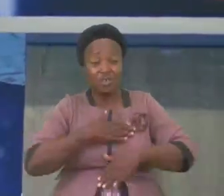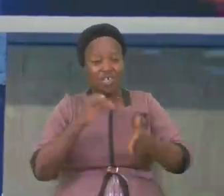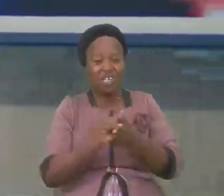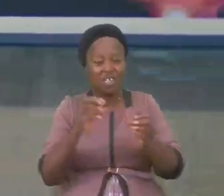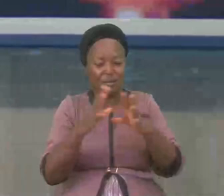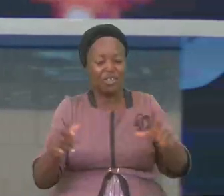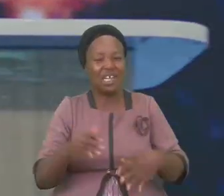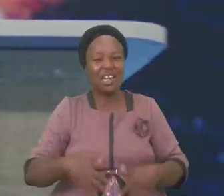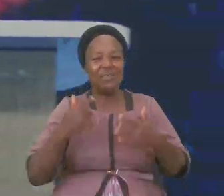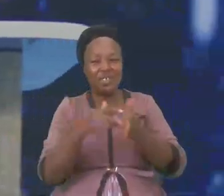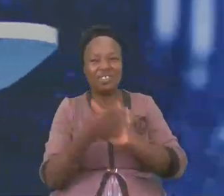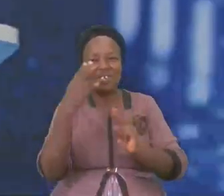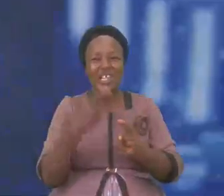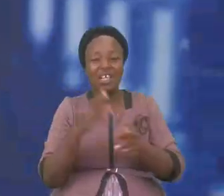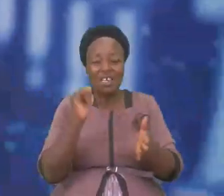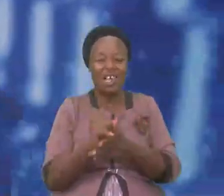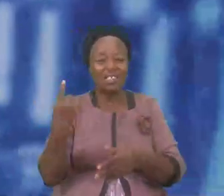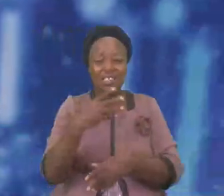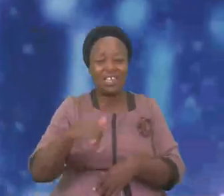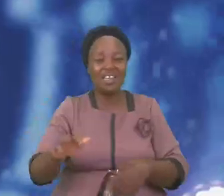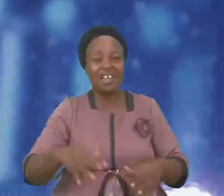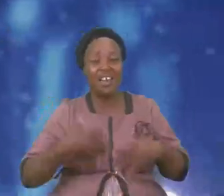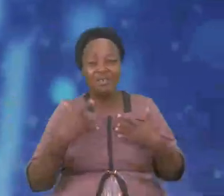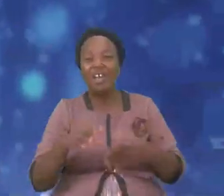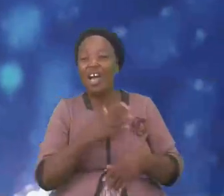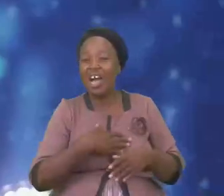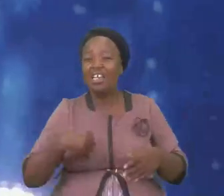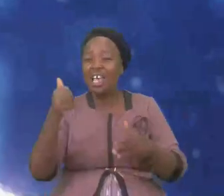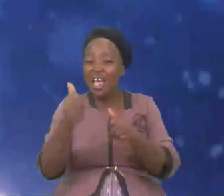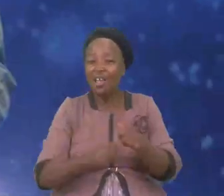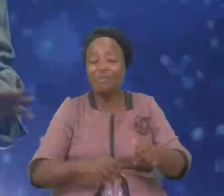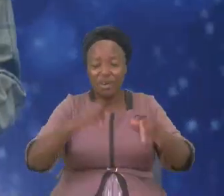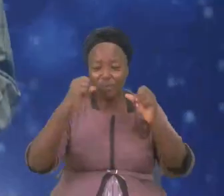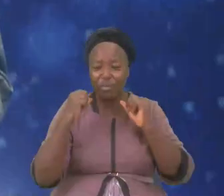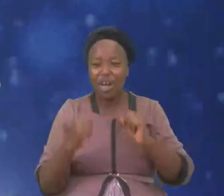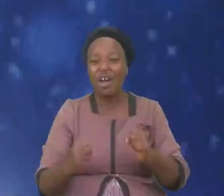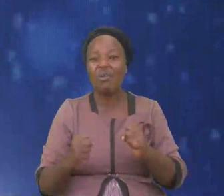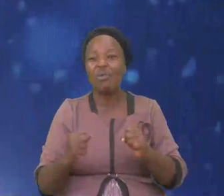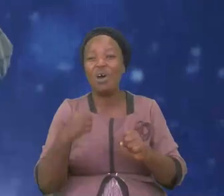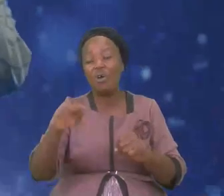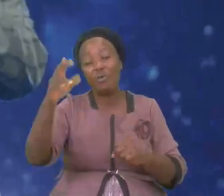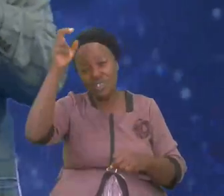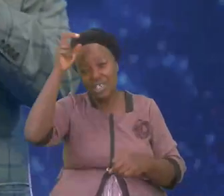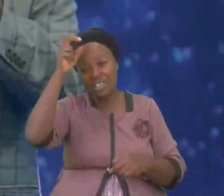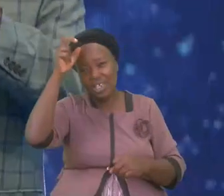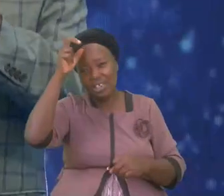cette vie abondante. Cette vie éternelle. Et toute puissance de Satan,